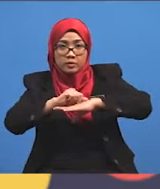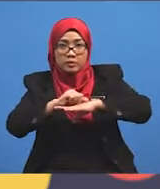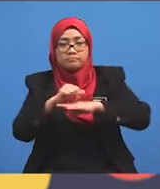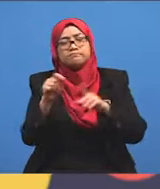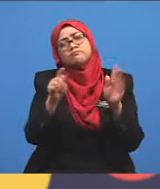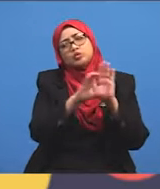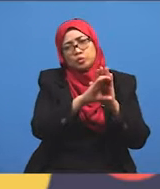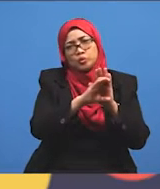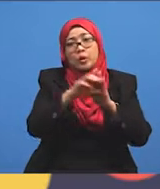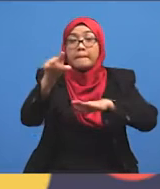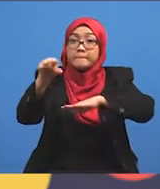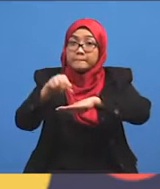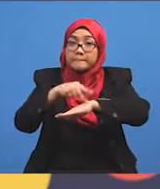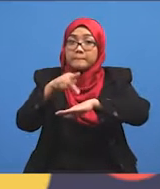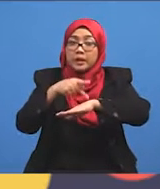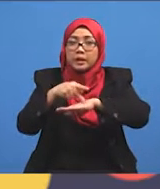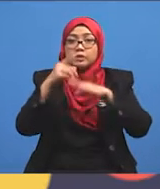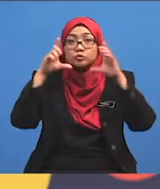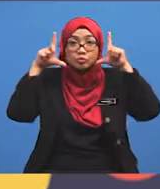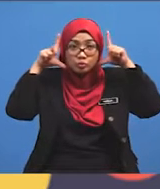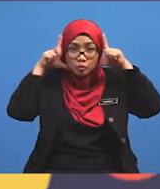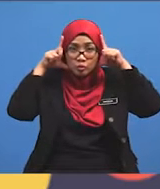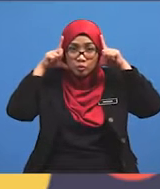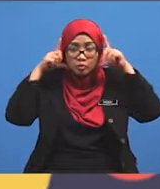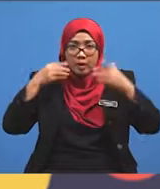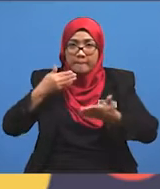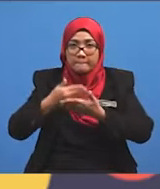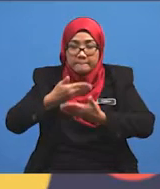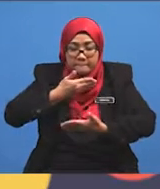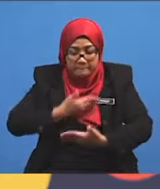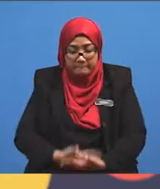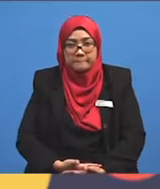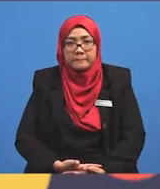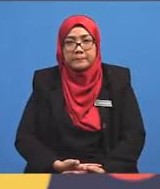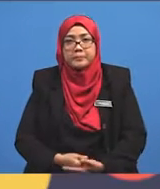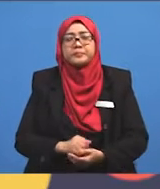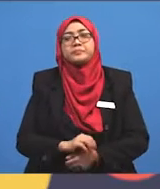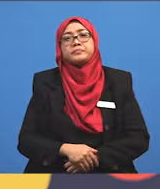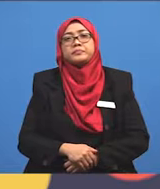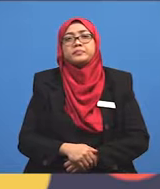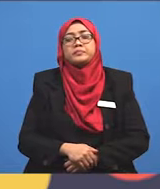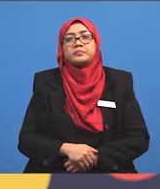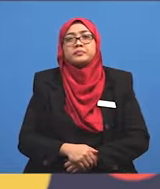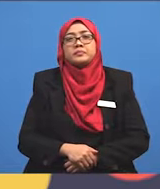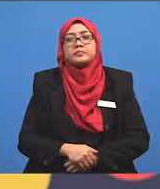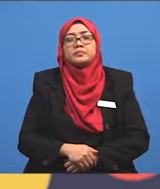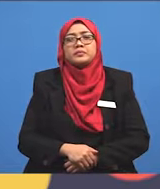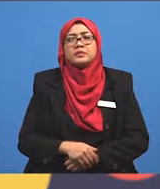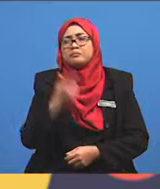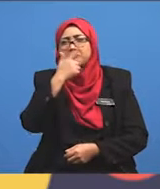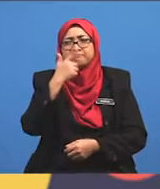tudung serta melabuhkannya hingga ke dada. Maknanya, jangan kita pakai tudung